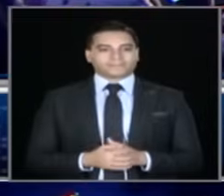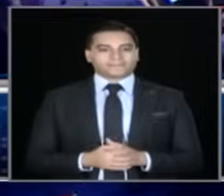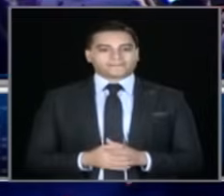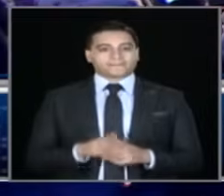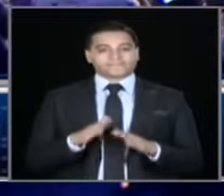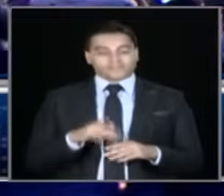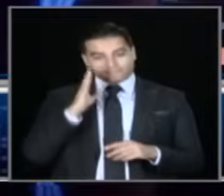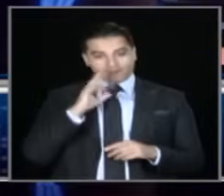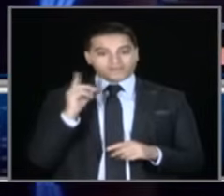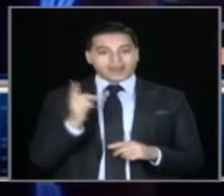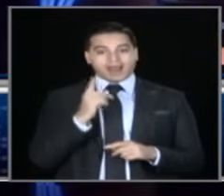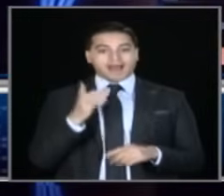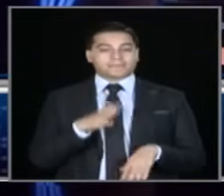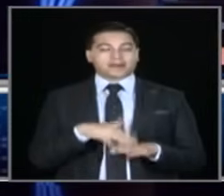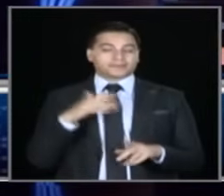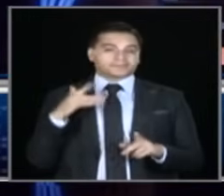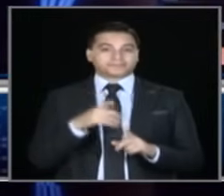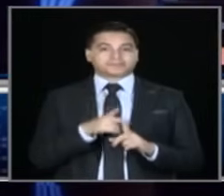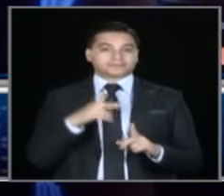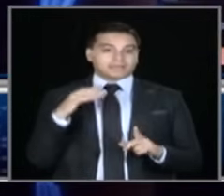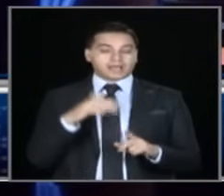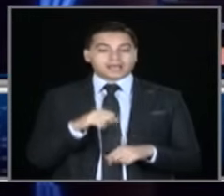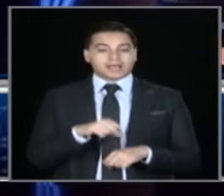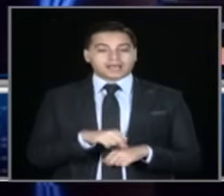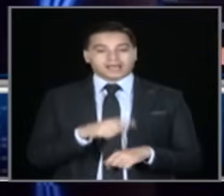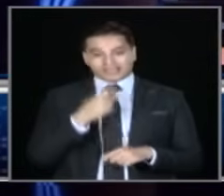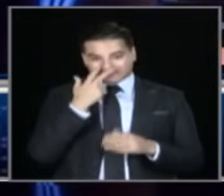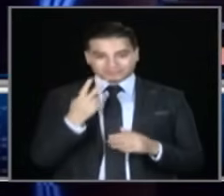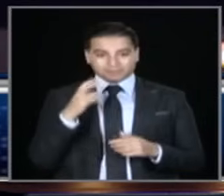موقع التراث عالمي لليونسكو من 97